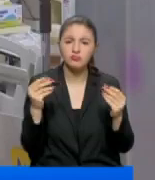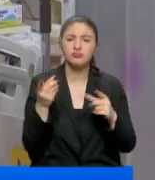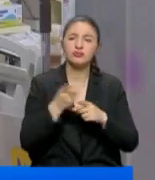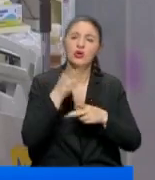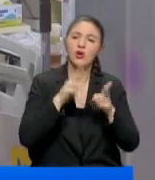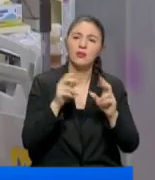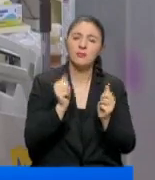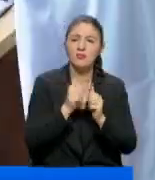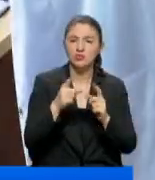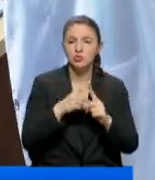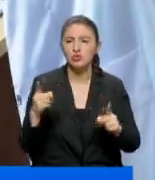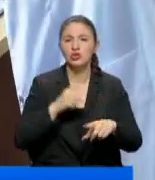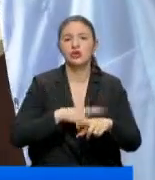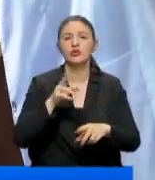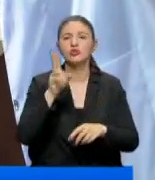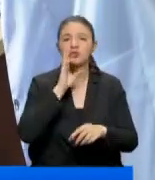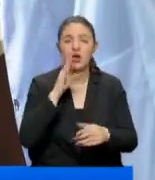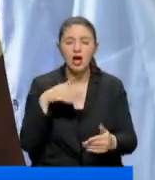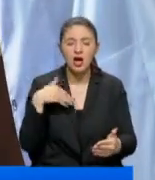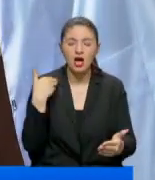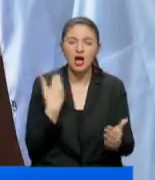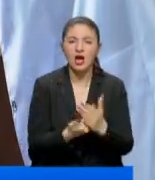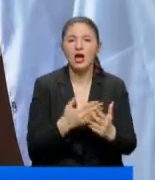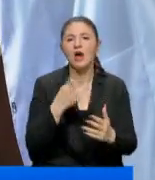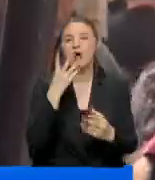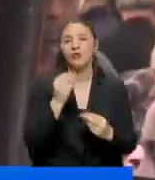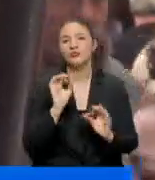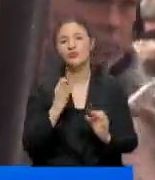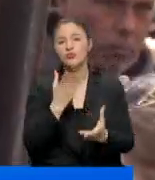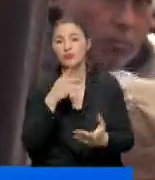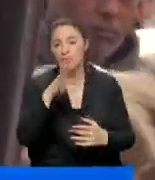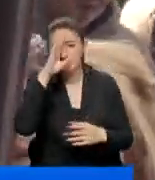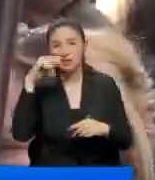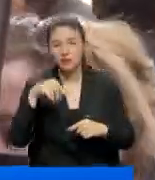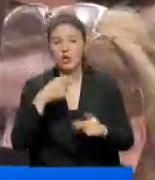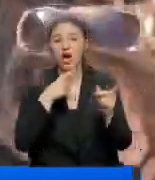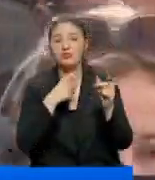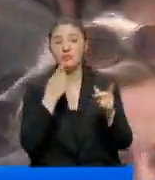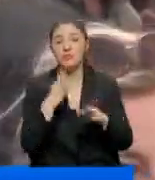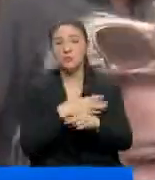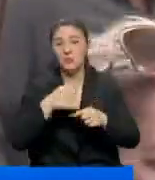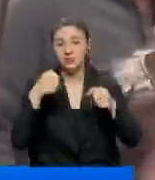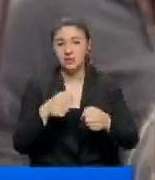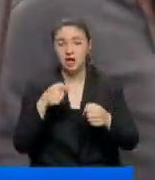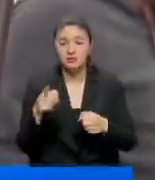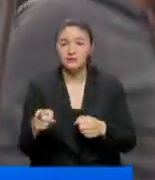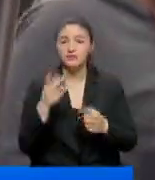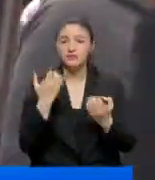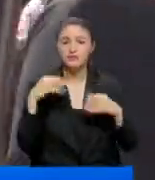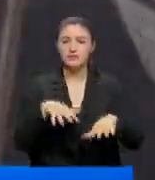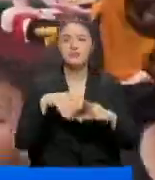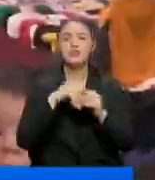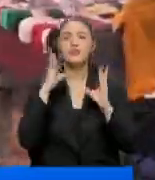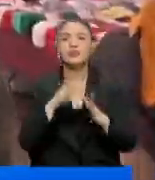birlikte yaşadığımız zor sürecin giderek sonlanmaya doğru yol aldığını söylemek mümkün. Burası İstanbul Avcılar'da bir pazar yeri. Kalabalık içinde çok